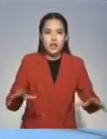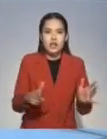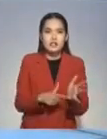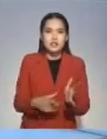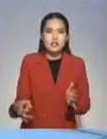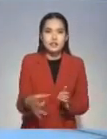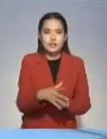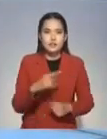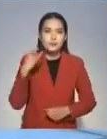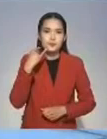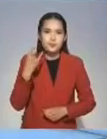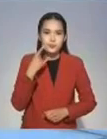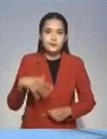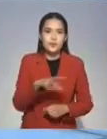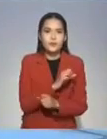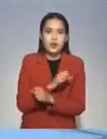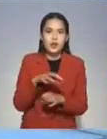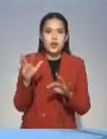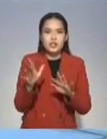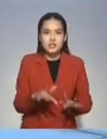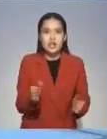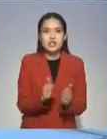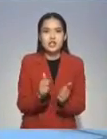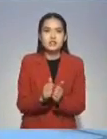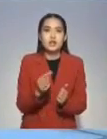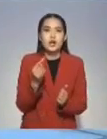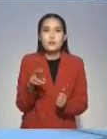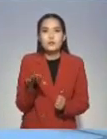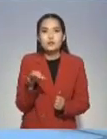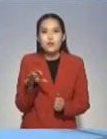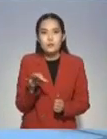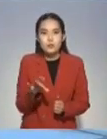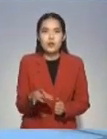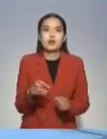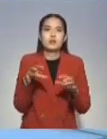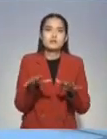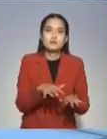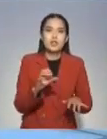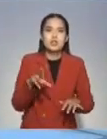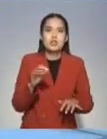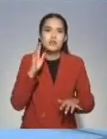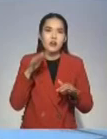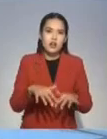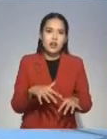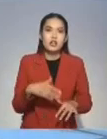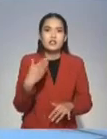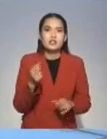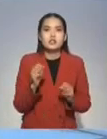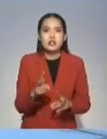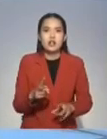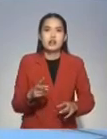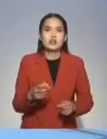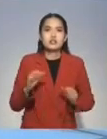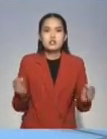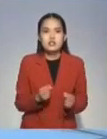районов региона Павлодар все выходные засыпала снегом а соседней Петропавловск топит из-за разлива яселя мои коллеги о том как